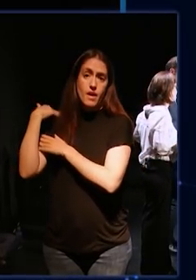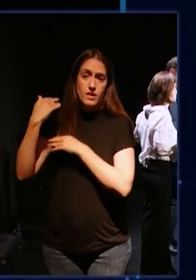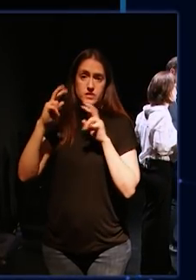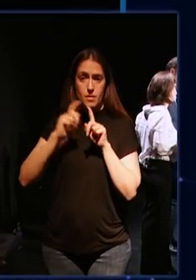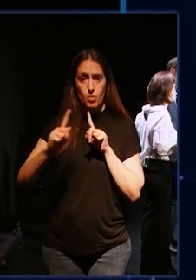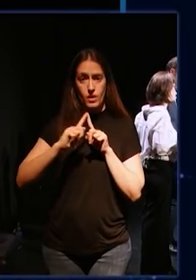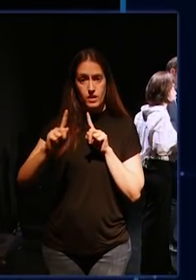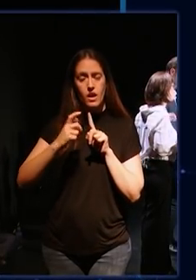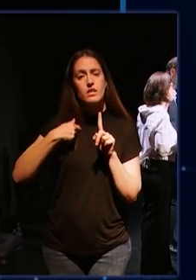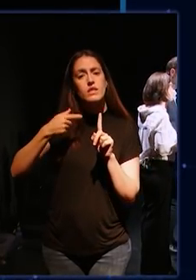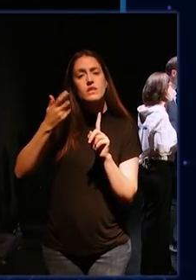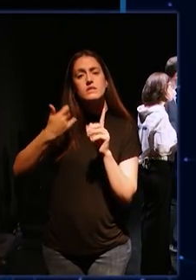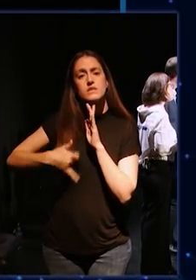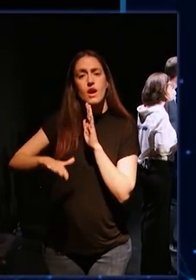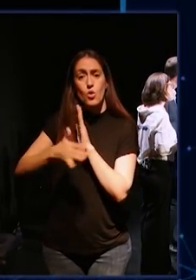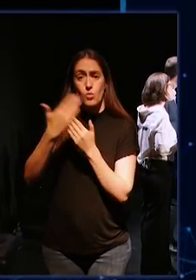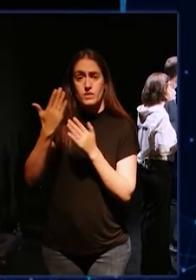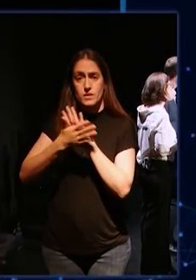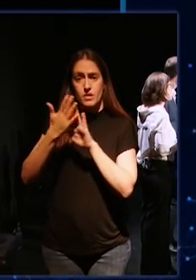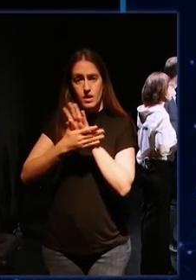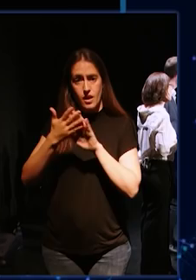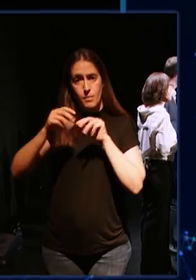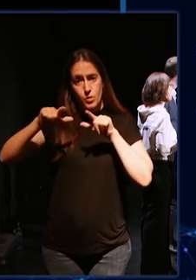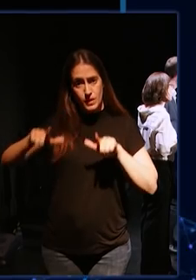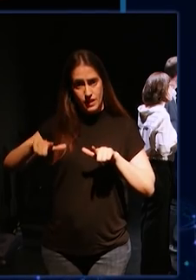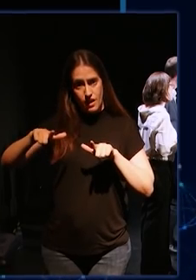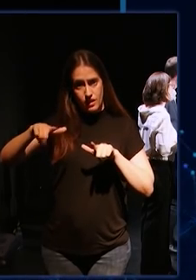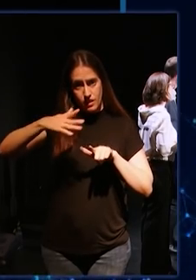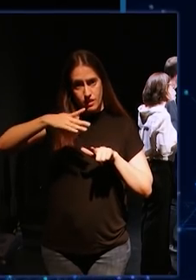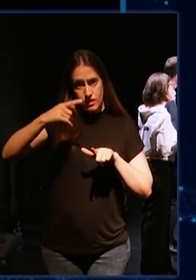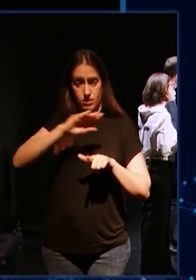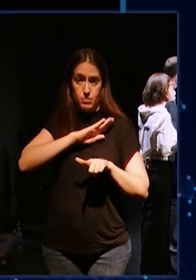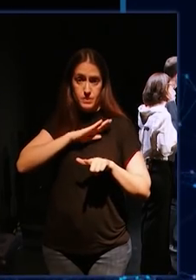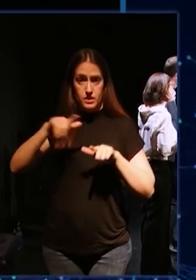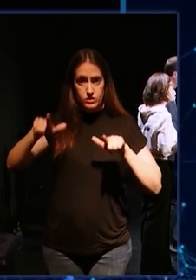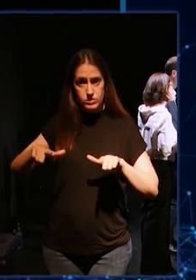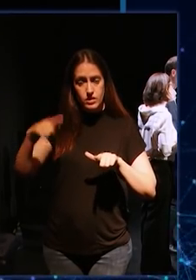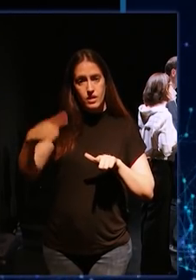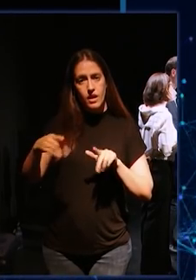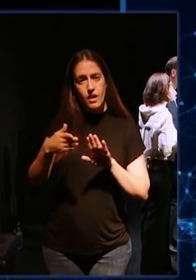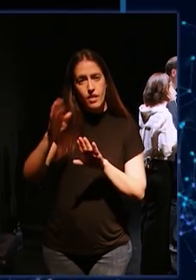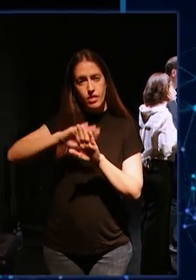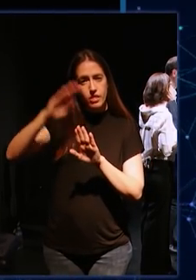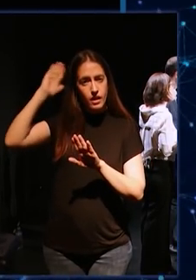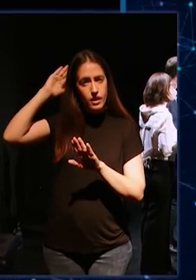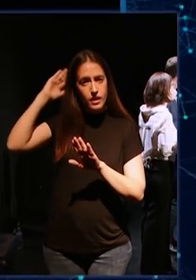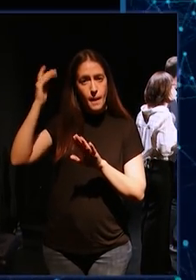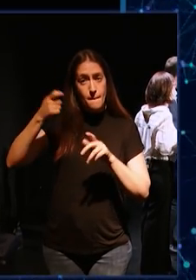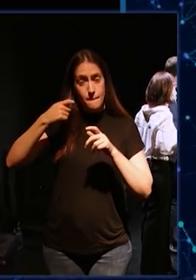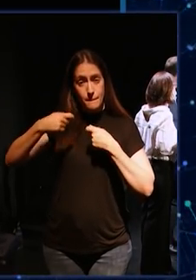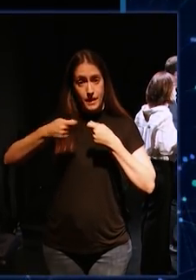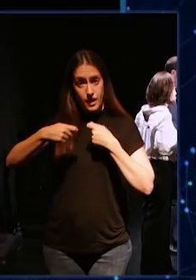nosaltres tenim iniciades les converses amb la propietat del solar que hi ha al darrere del mercat